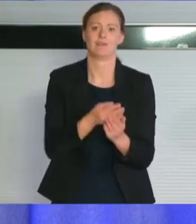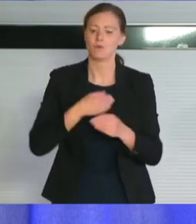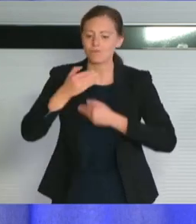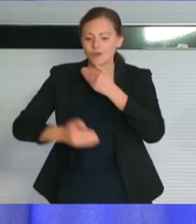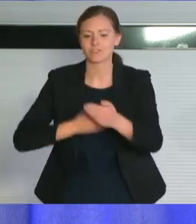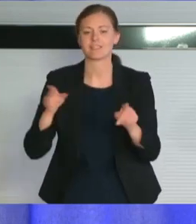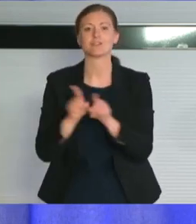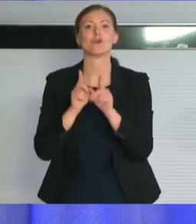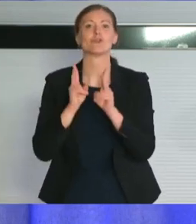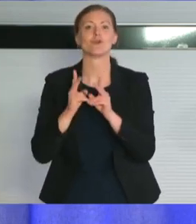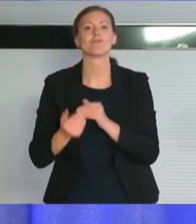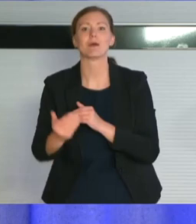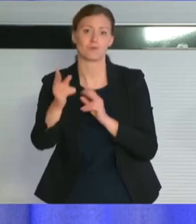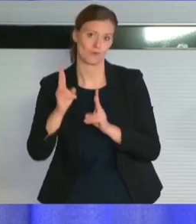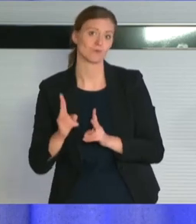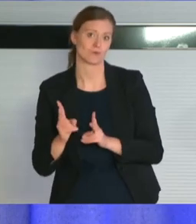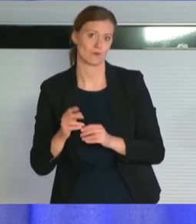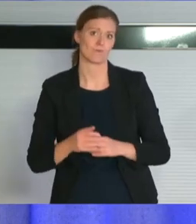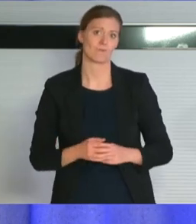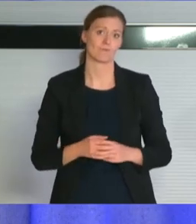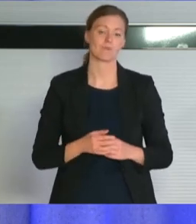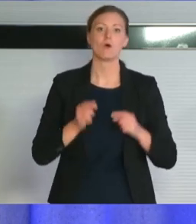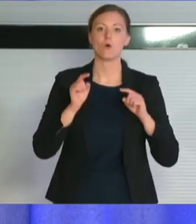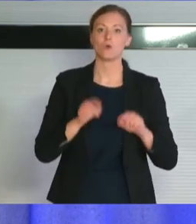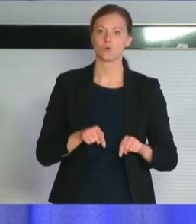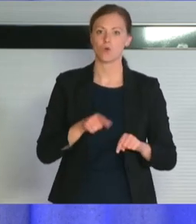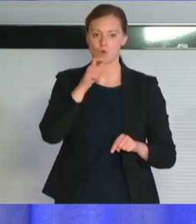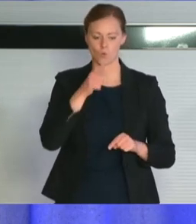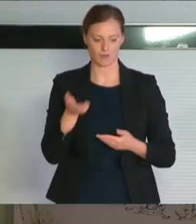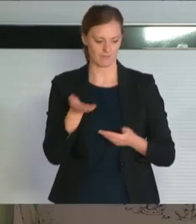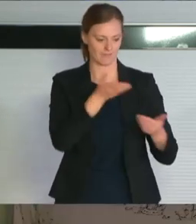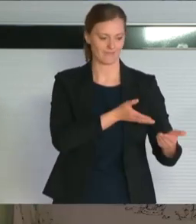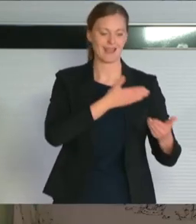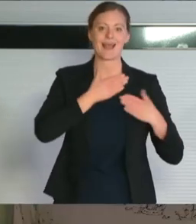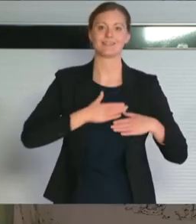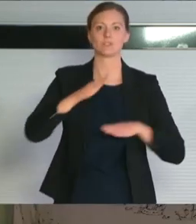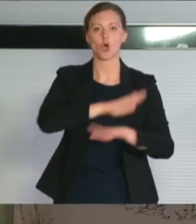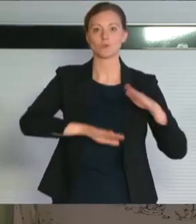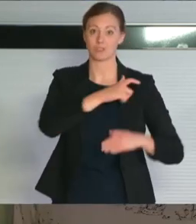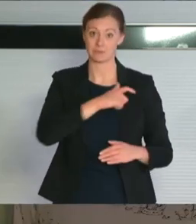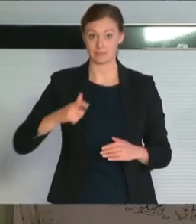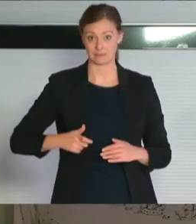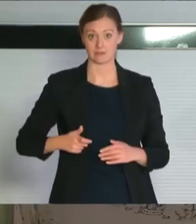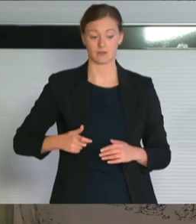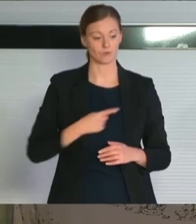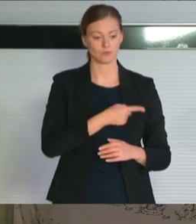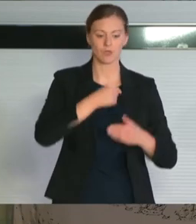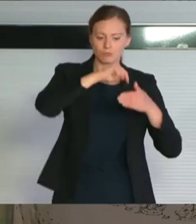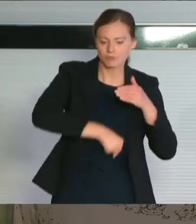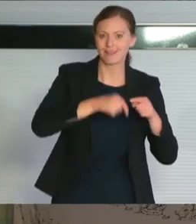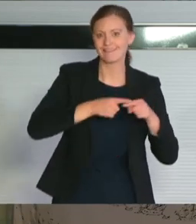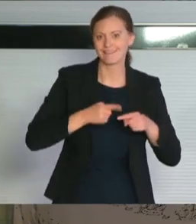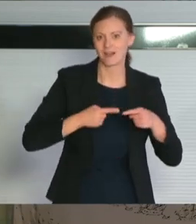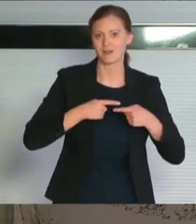og ukene som kommer. Og så gir jeg ordet til helse- og omsorgsministeren for å gå mer i detalj